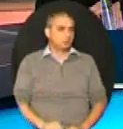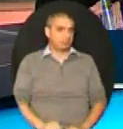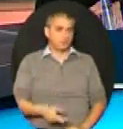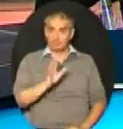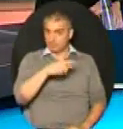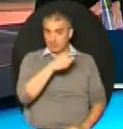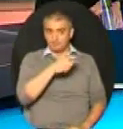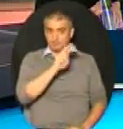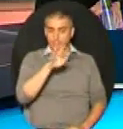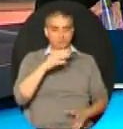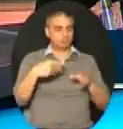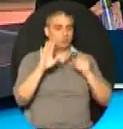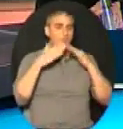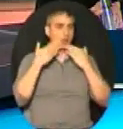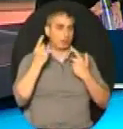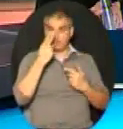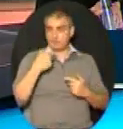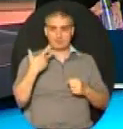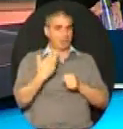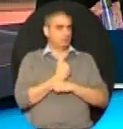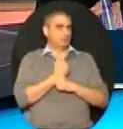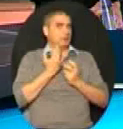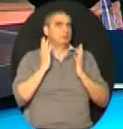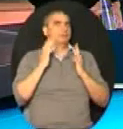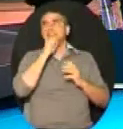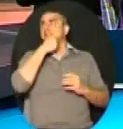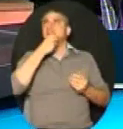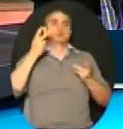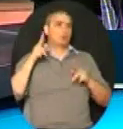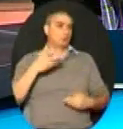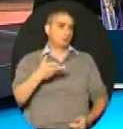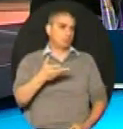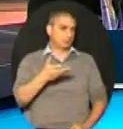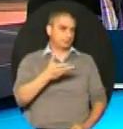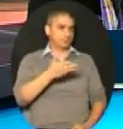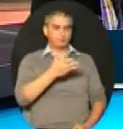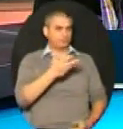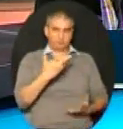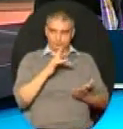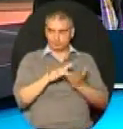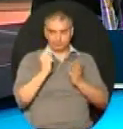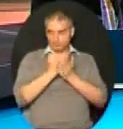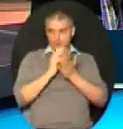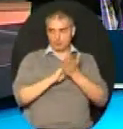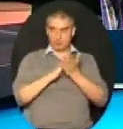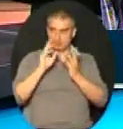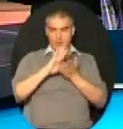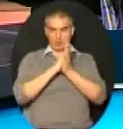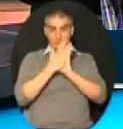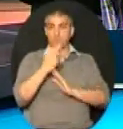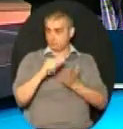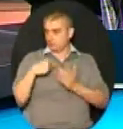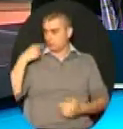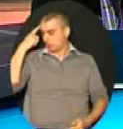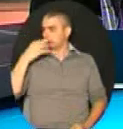יעשו עכשיו באמת בעניין המקוואות היסטורי ממש. עוד אין מקום למחיאות כפיים, זה עוד עלול